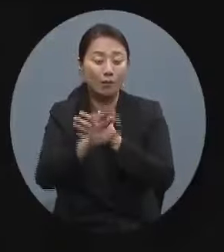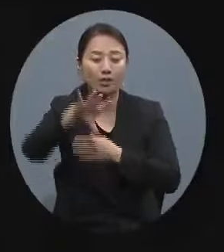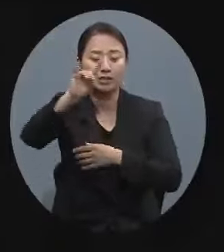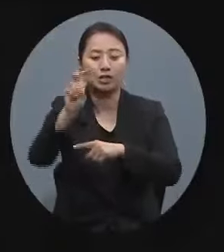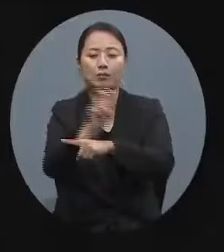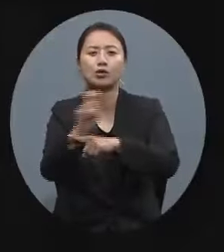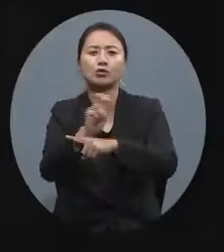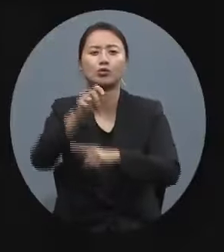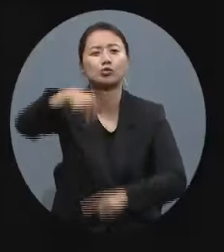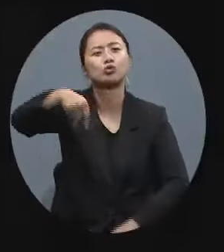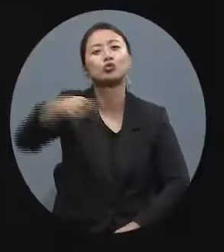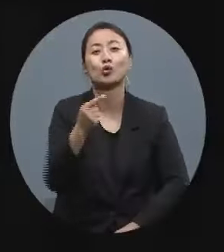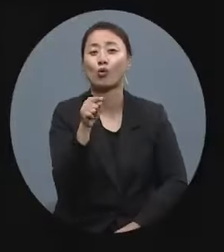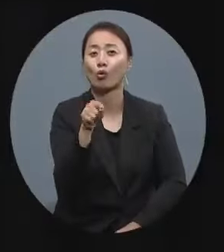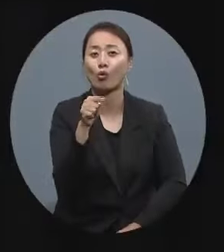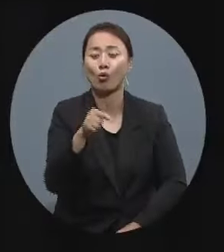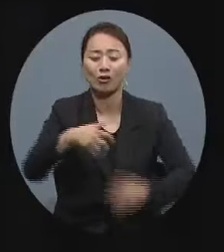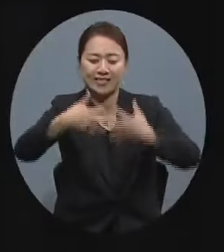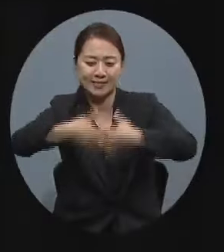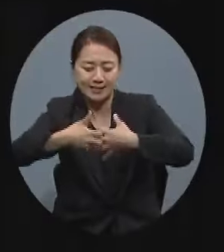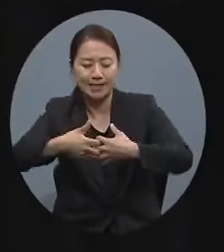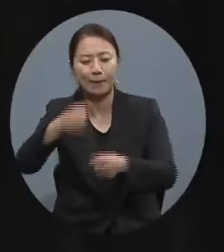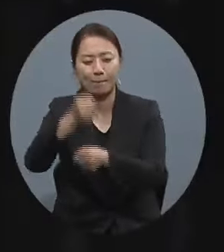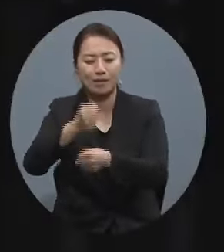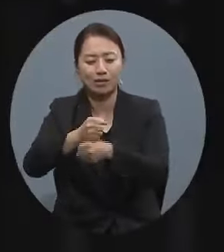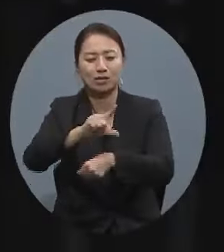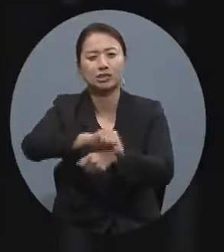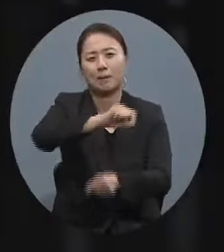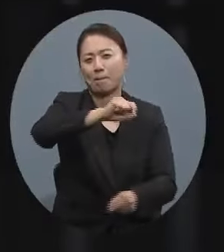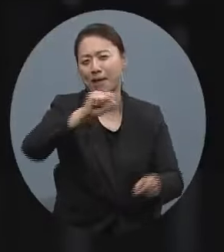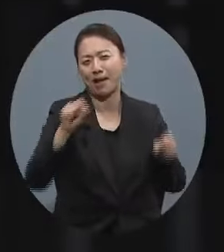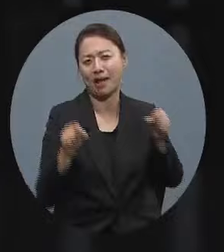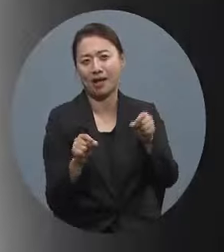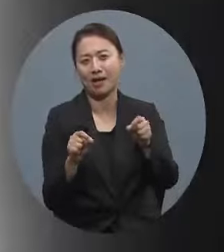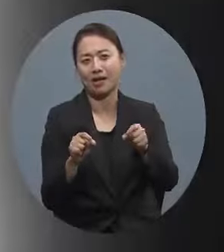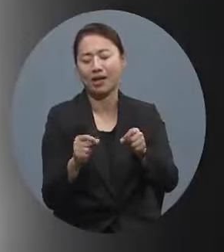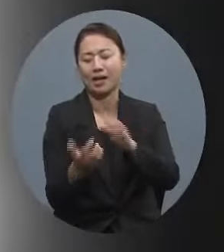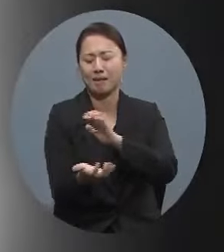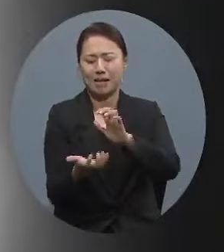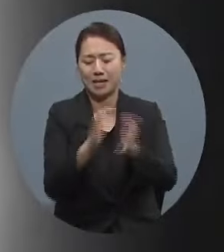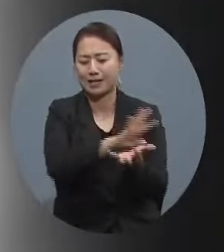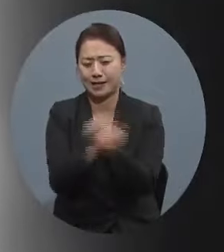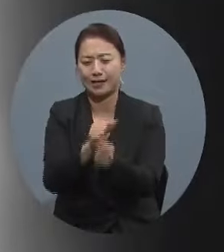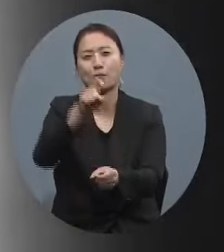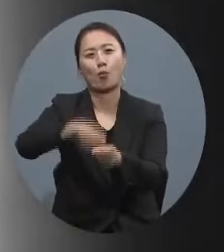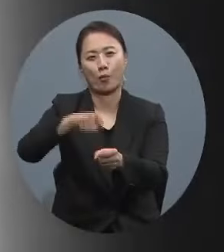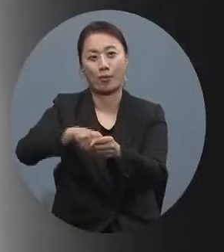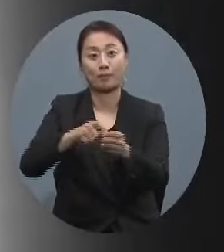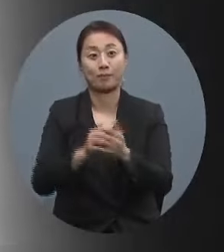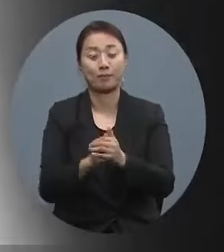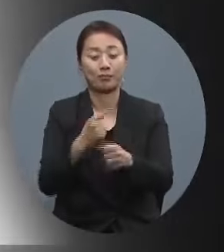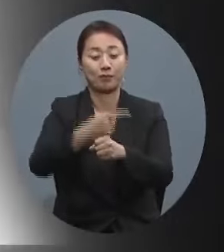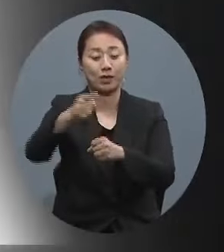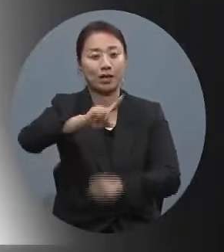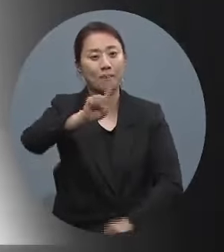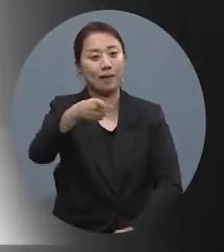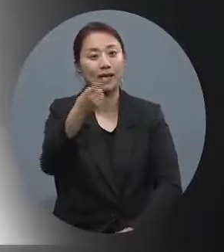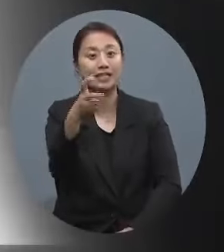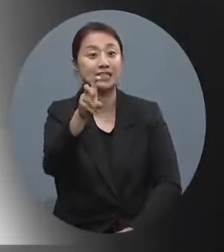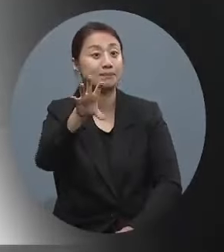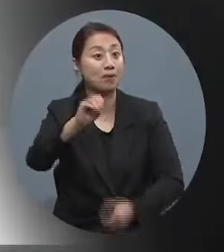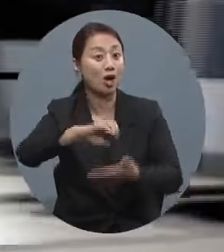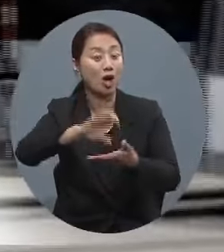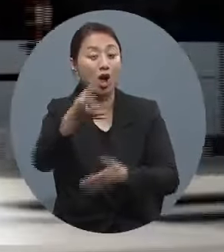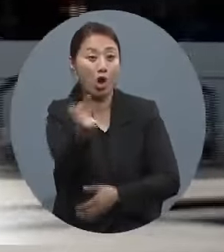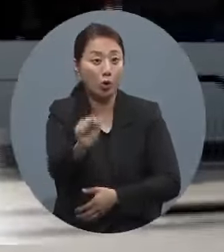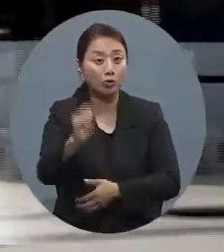수소 트레미만큼 차량 설계와 제작에 시간이 필요하기 때문입니다 울산시는 내년에 120억 원의 국비가